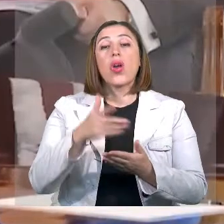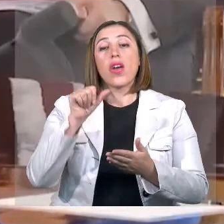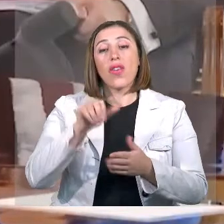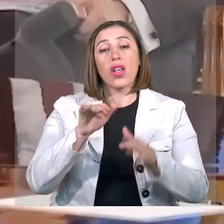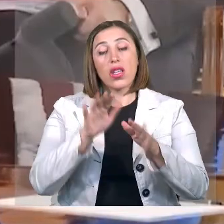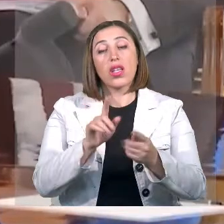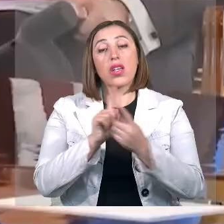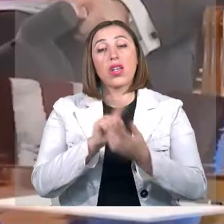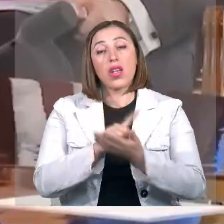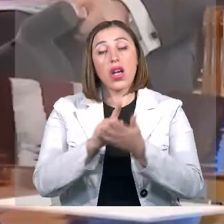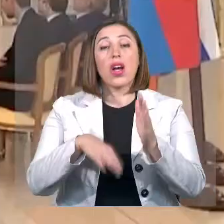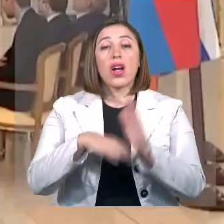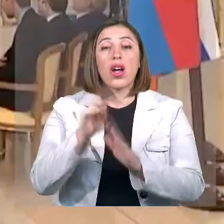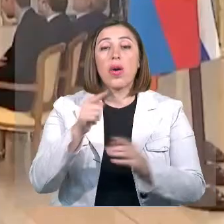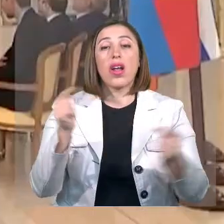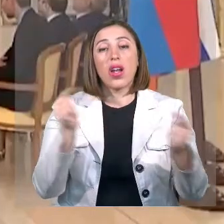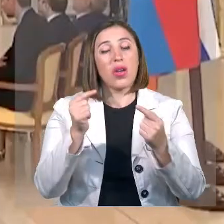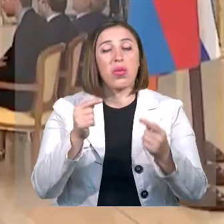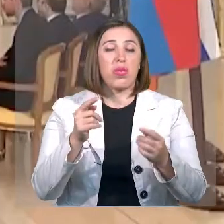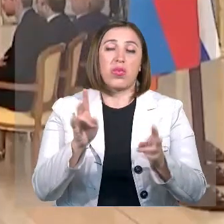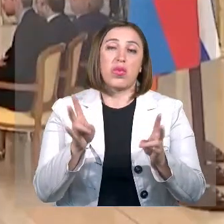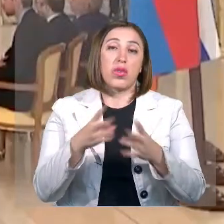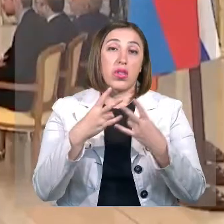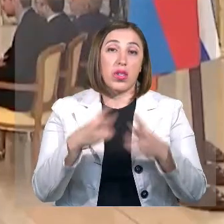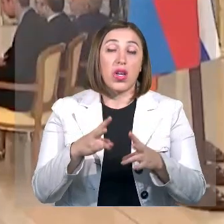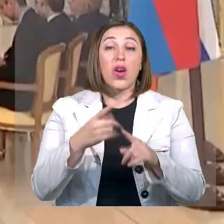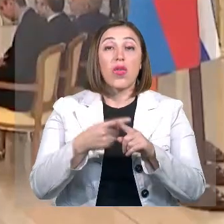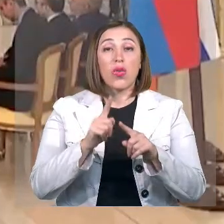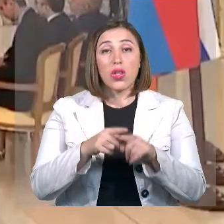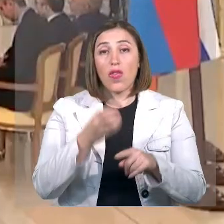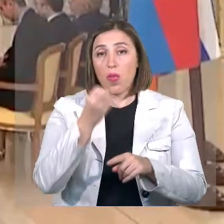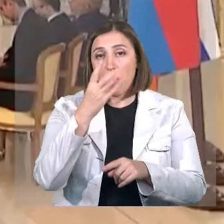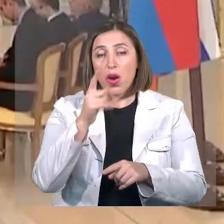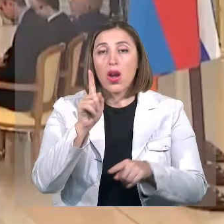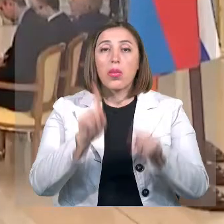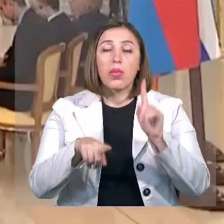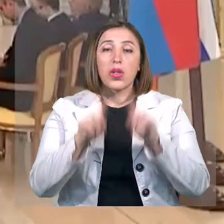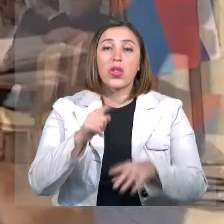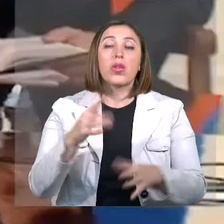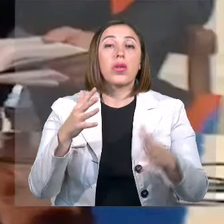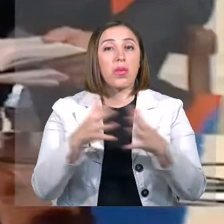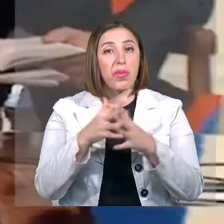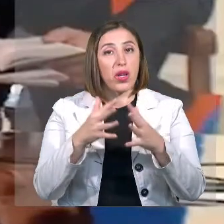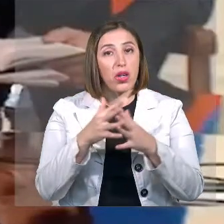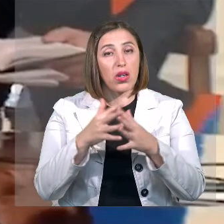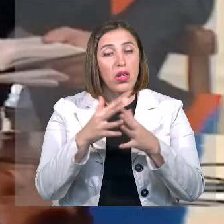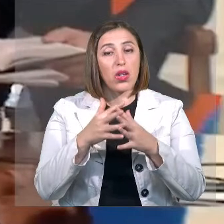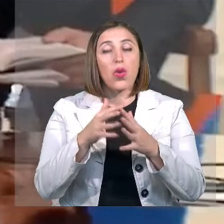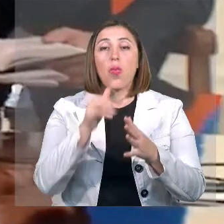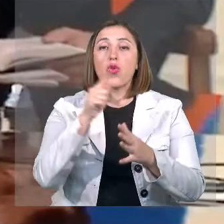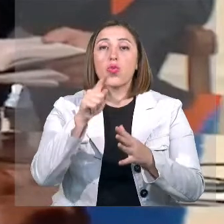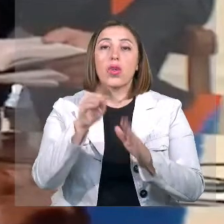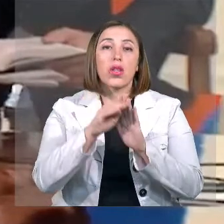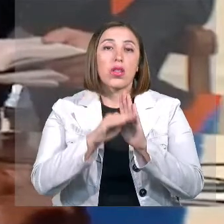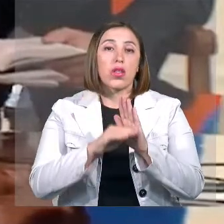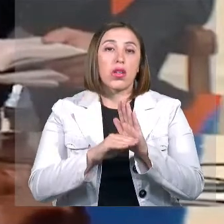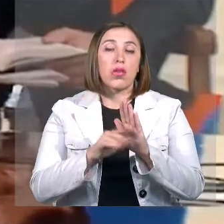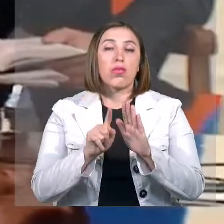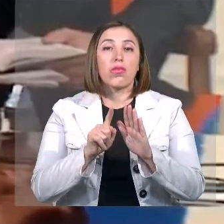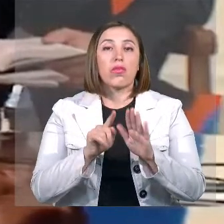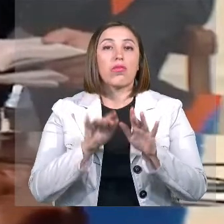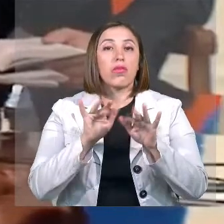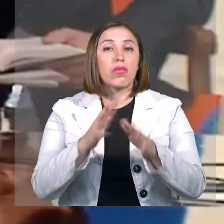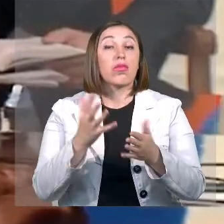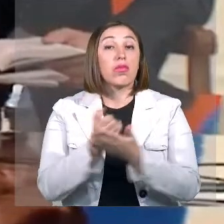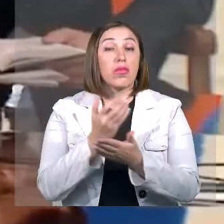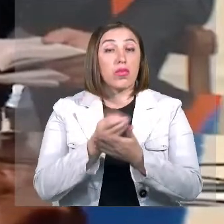քան իրավիճակի սերումը, հատկապես որ Բաքուն պարբերաբար ռազմական գործողությունների միջոցով փորձում է առաջ տանել իր օրակարգը։ Թեև